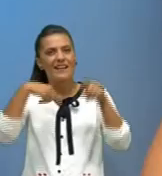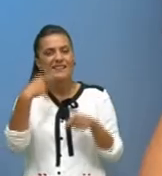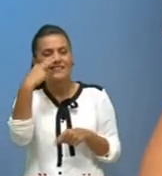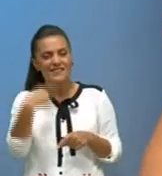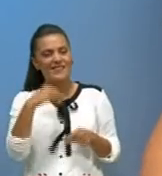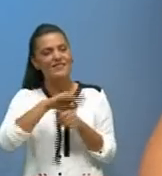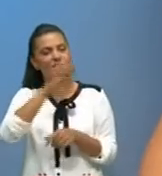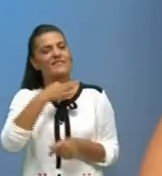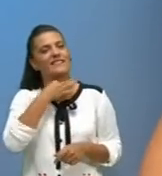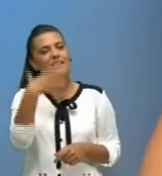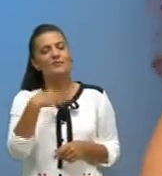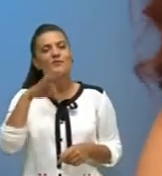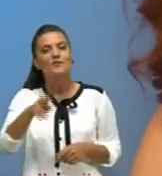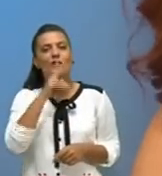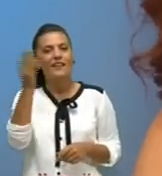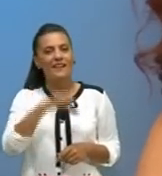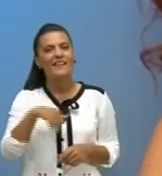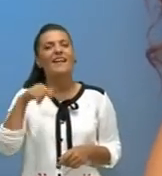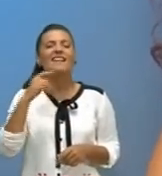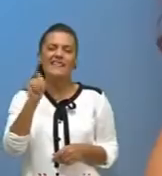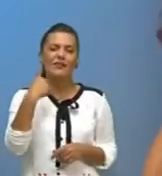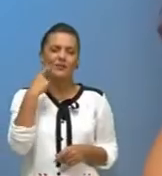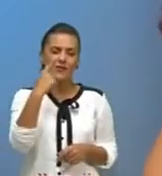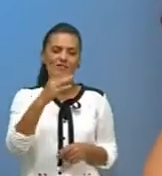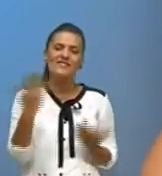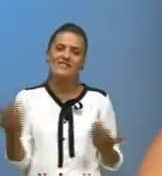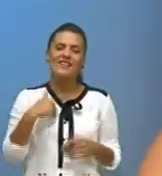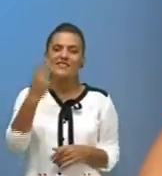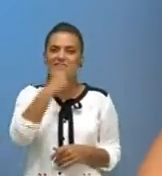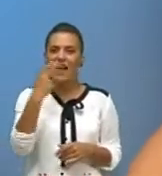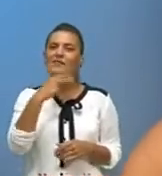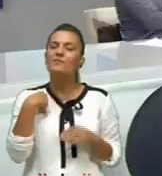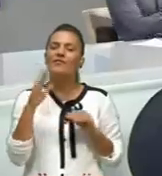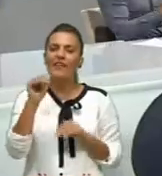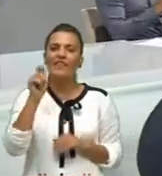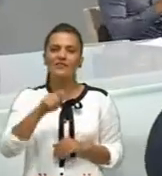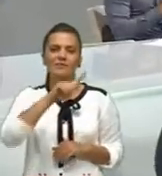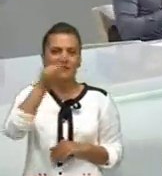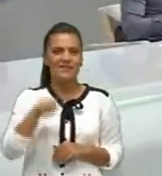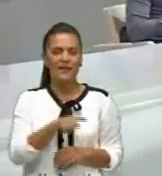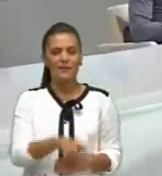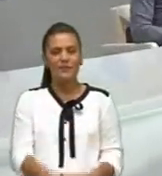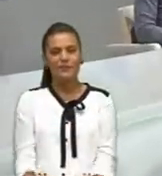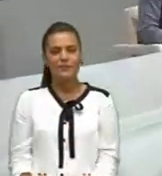teşekkür ediyoruz. Bugünlük sonuna geldik. Yarın görüşeceğiz inşallah. Şarkınla veda edeceğim size. Zevkle.